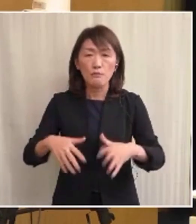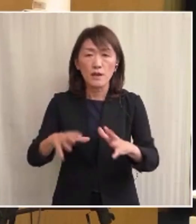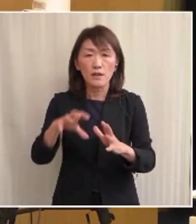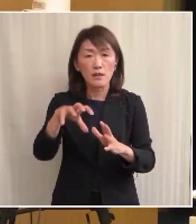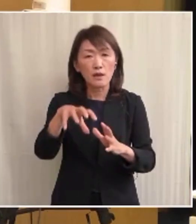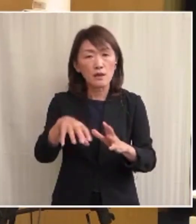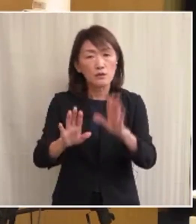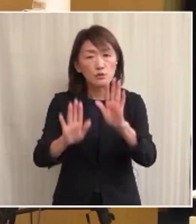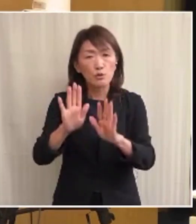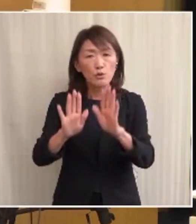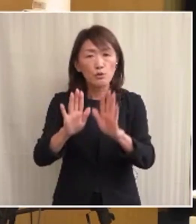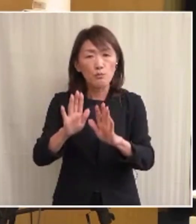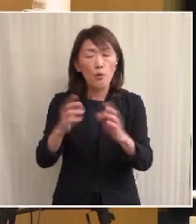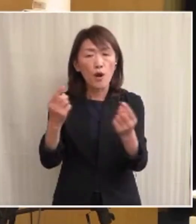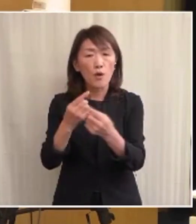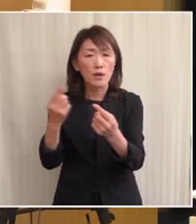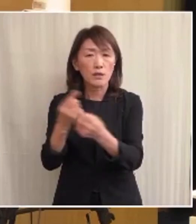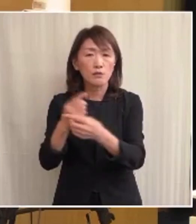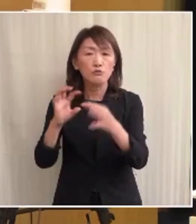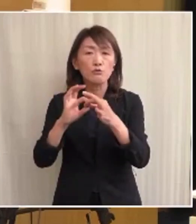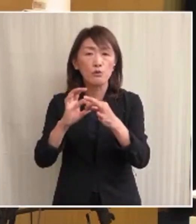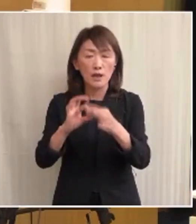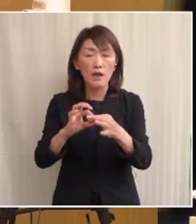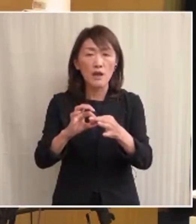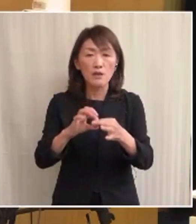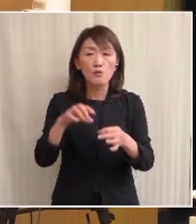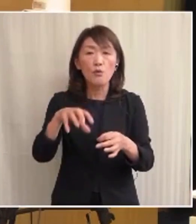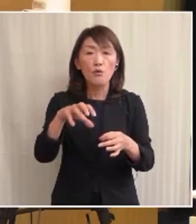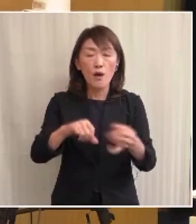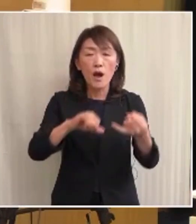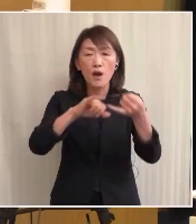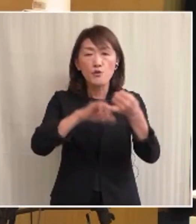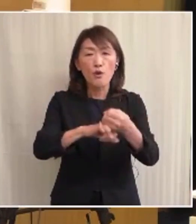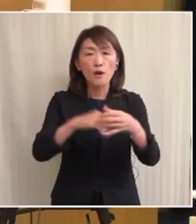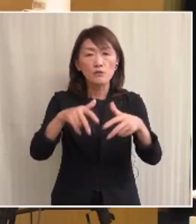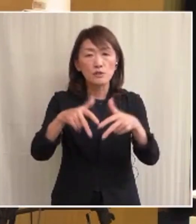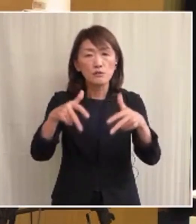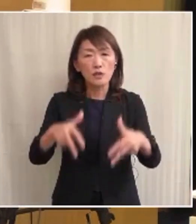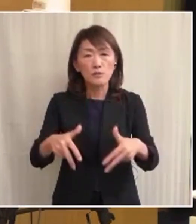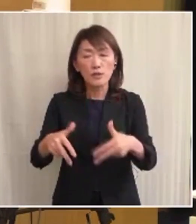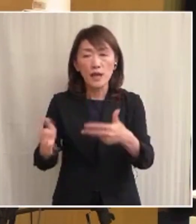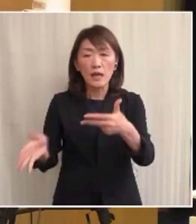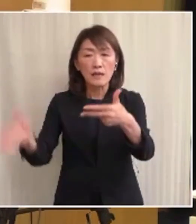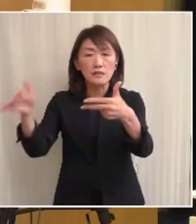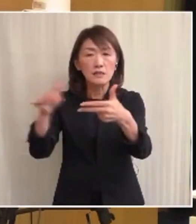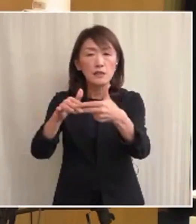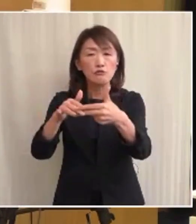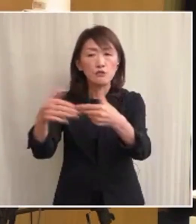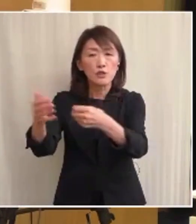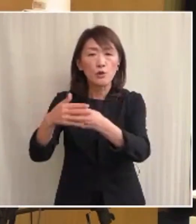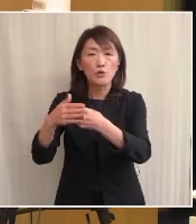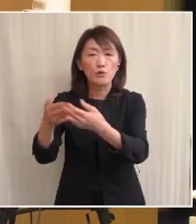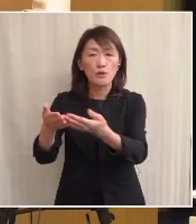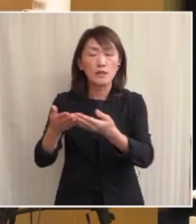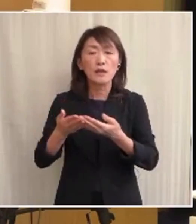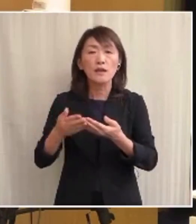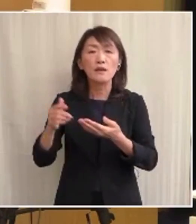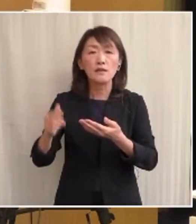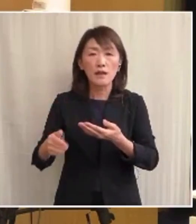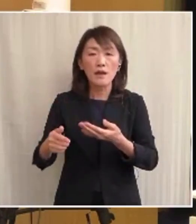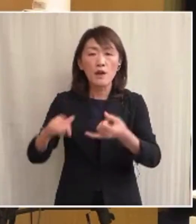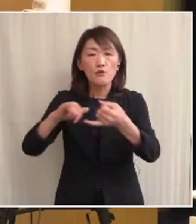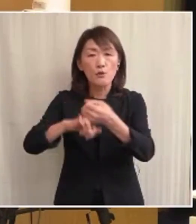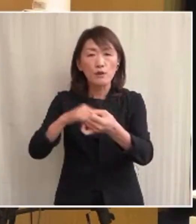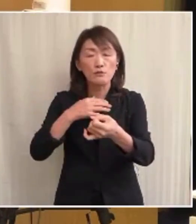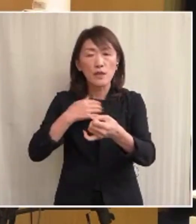ので、そこについてできるだけ予約システムの方で施設の方にもご協力いただいて、そこで予約ができるようにということも今同時並